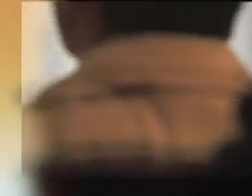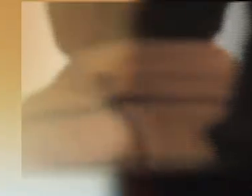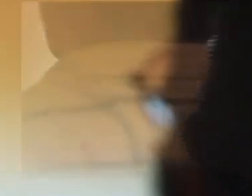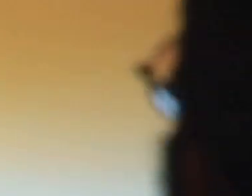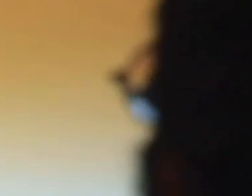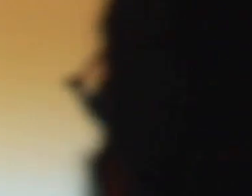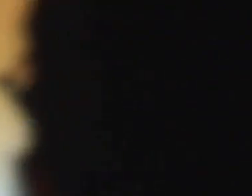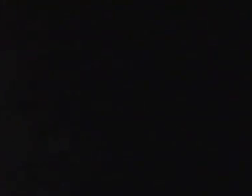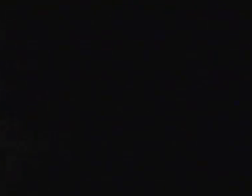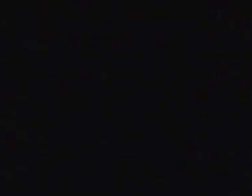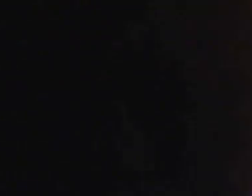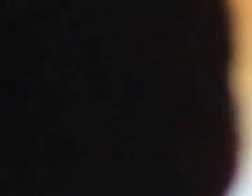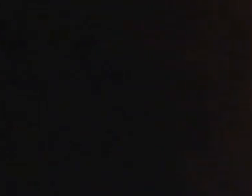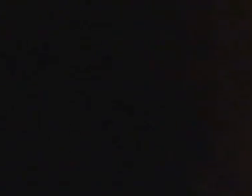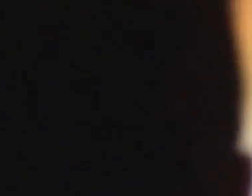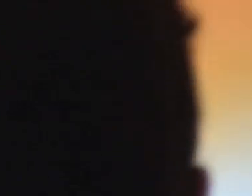France.